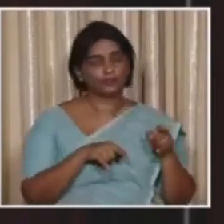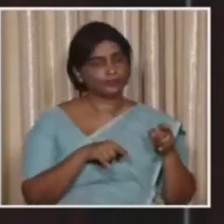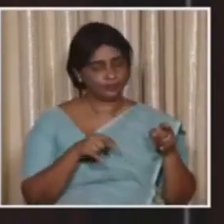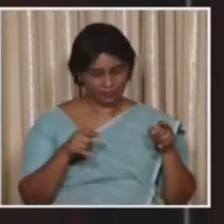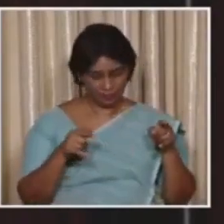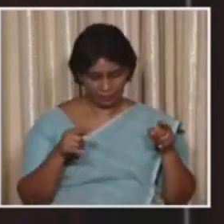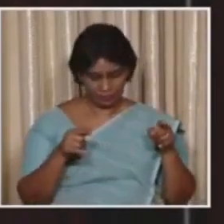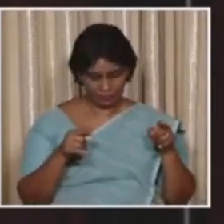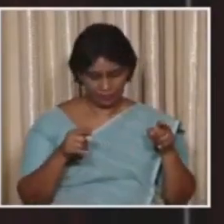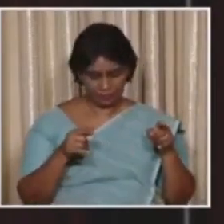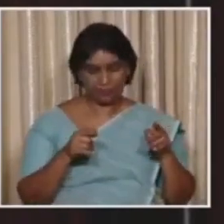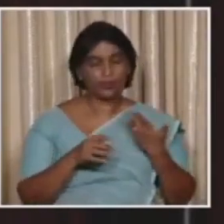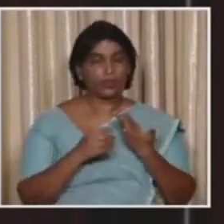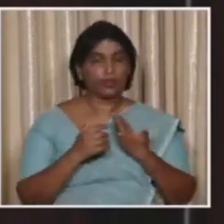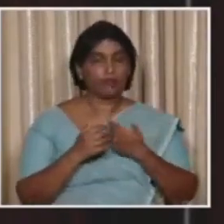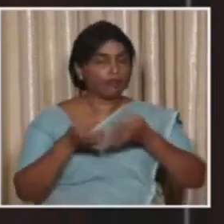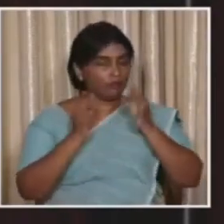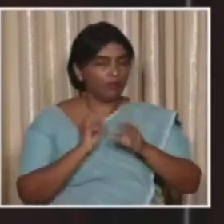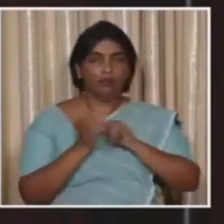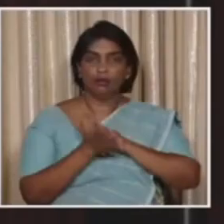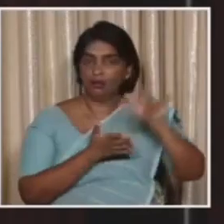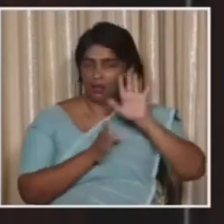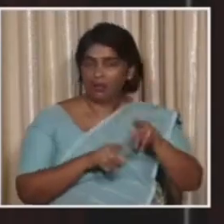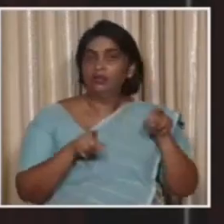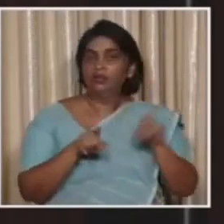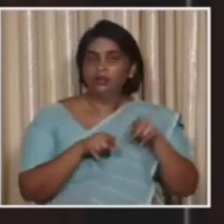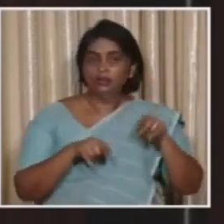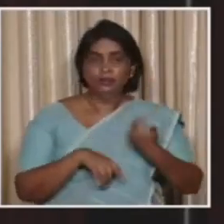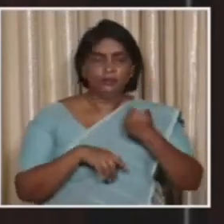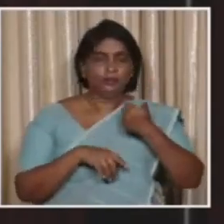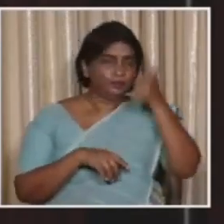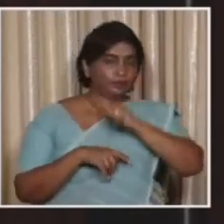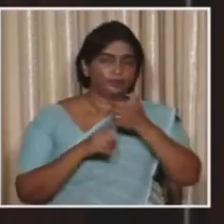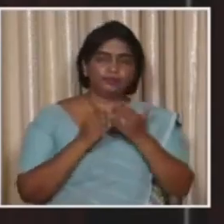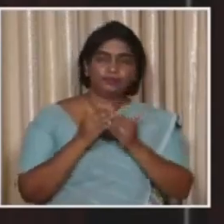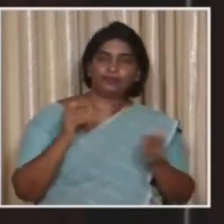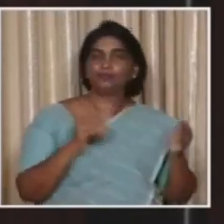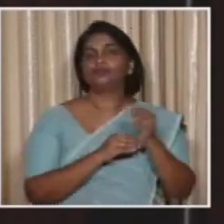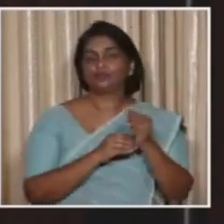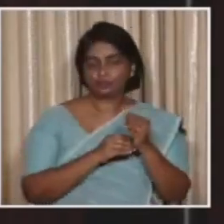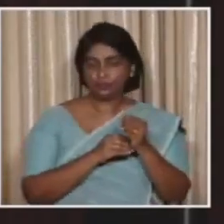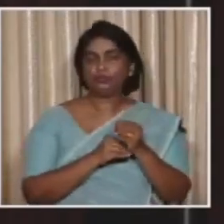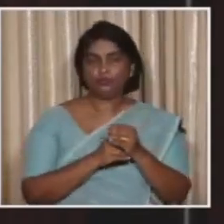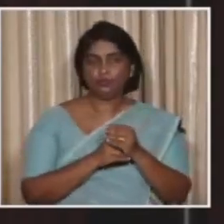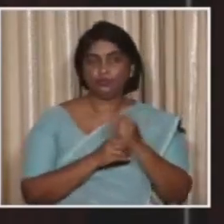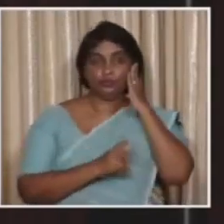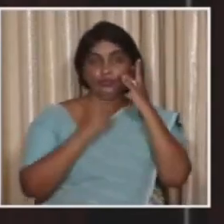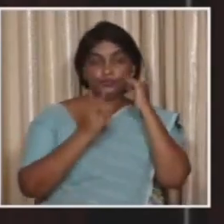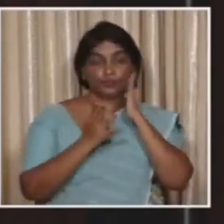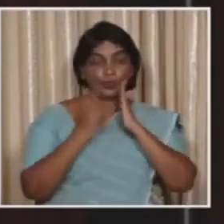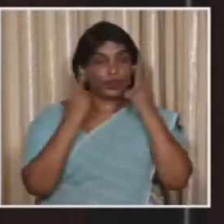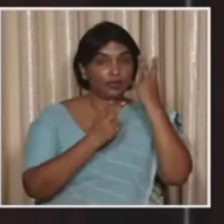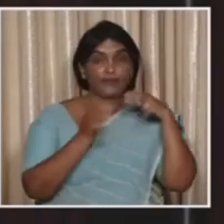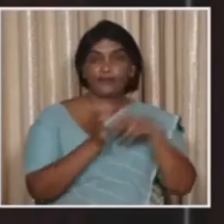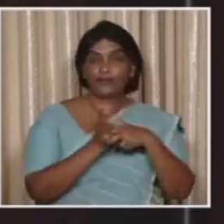lolta nityanu kulu krameng yanawa wagema me wena kota nityanu kulu nowana sancara ka visa hara